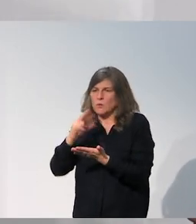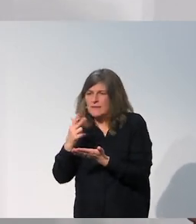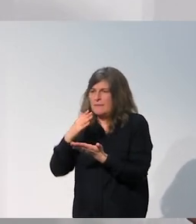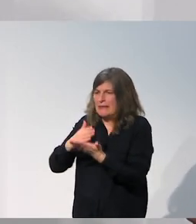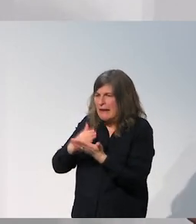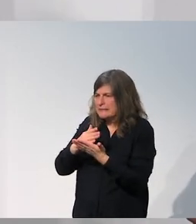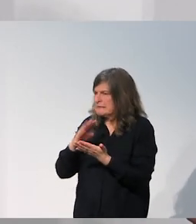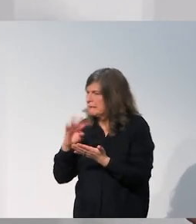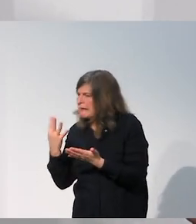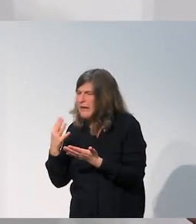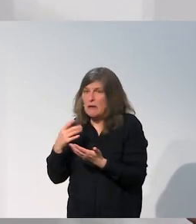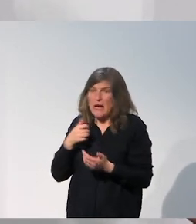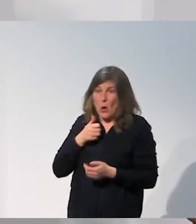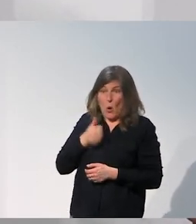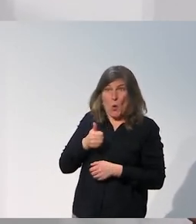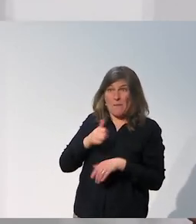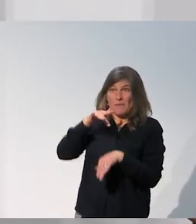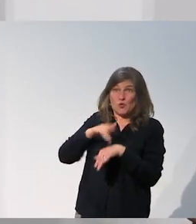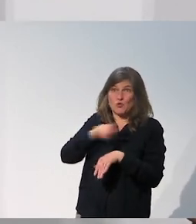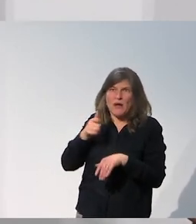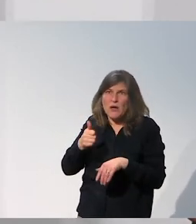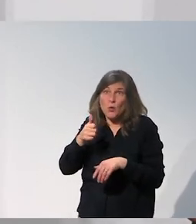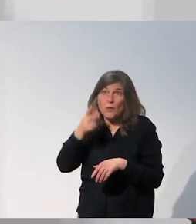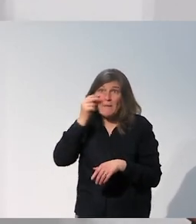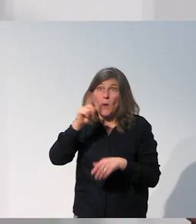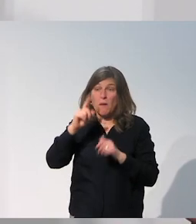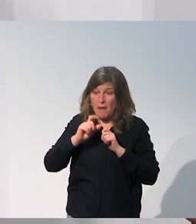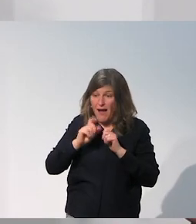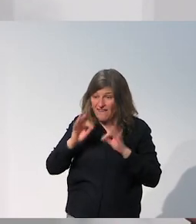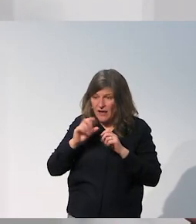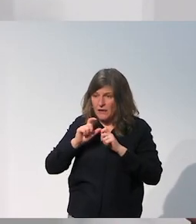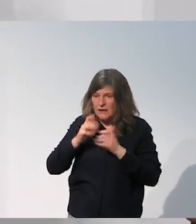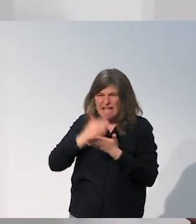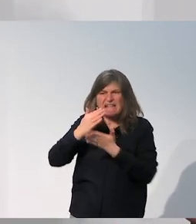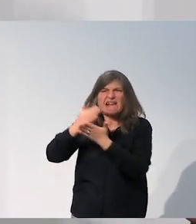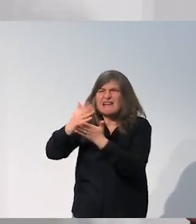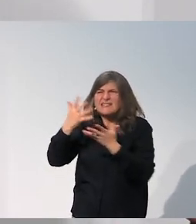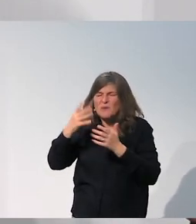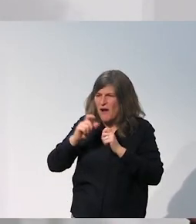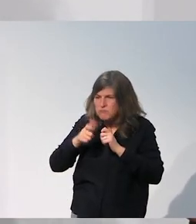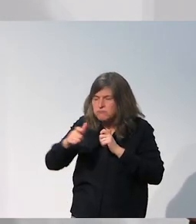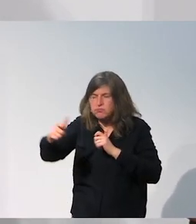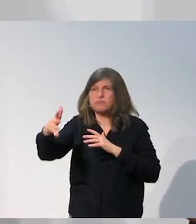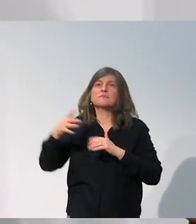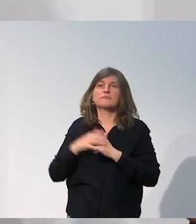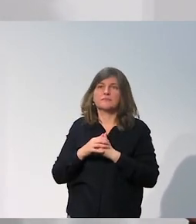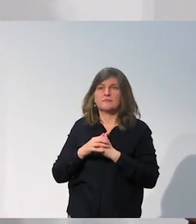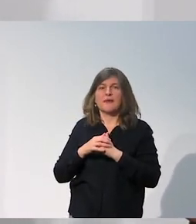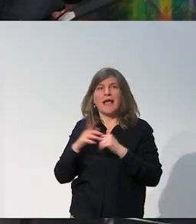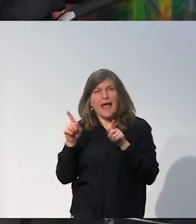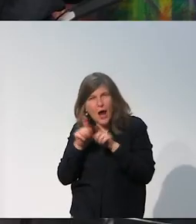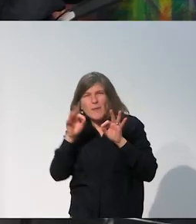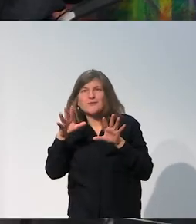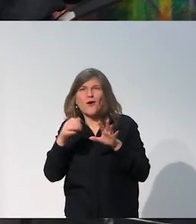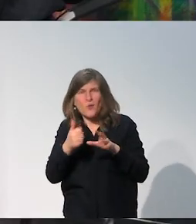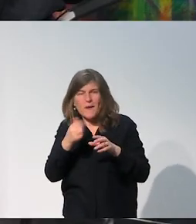3e, 4e, 6e, parce que lui n'a pas fait ce cursus et il n'y comprend rien. Donc il essaie de se repérer, vous voyez. Hein. Mais en même temps, on sent une fierté, voilà.